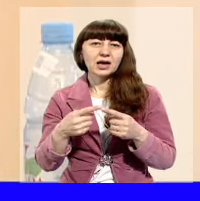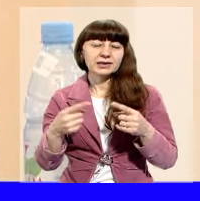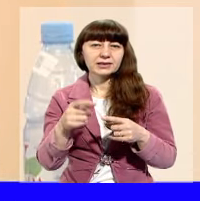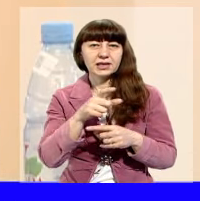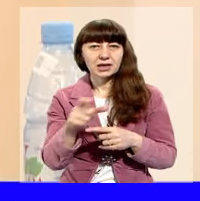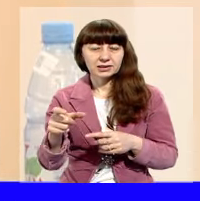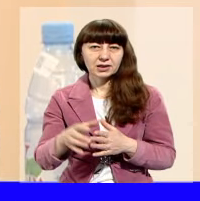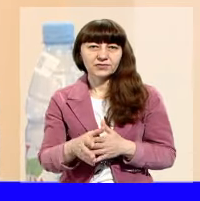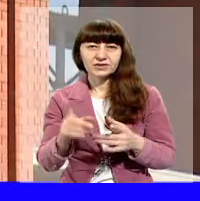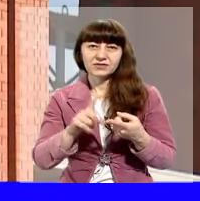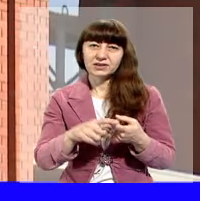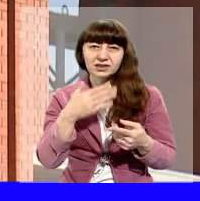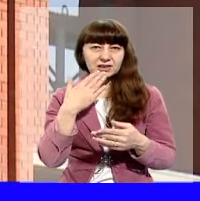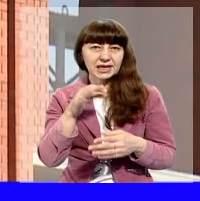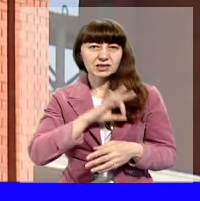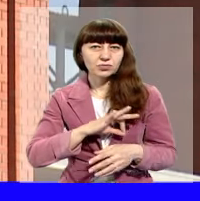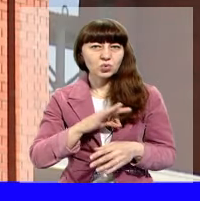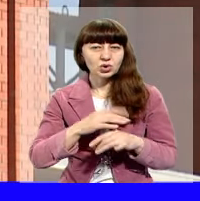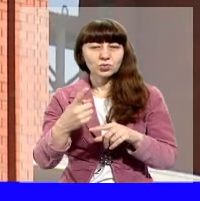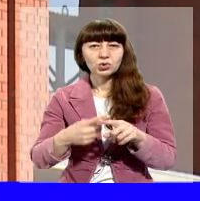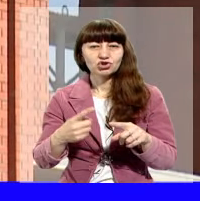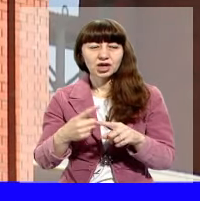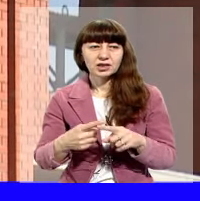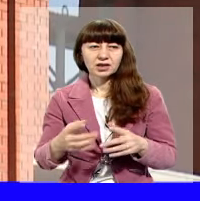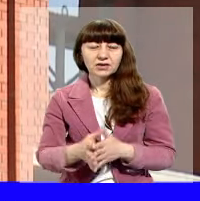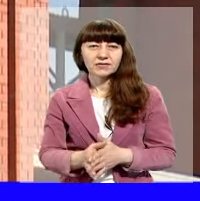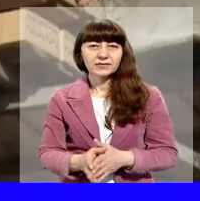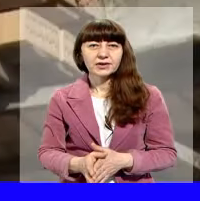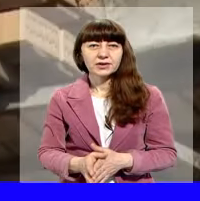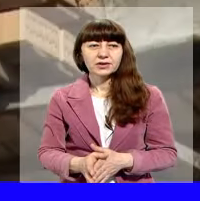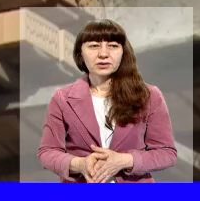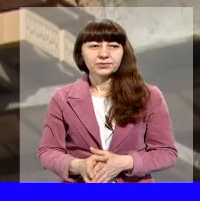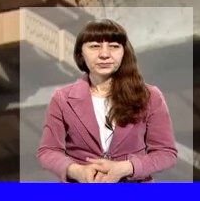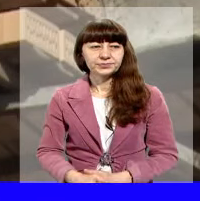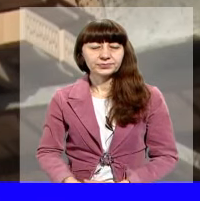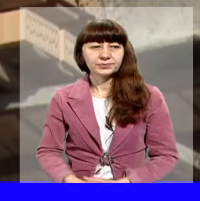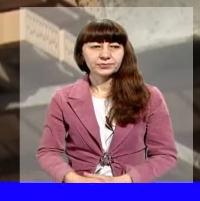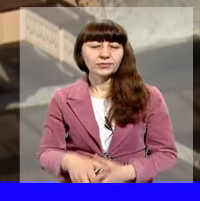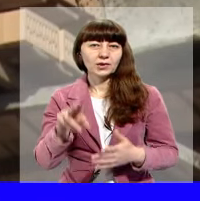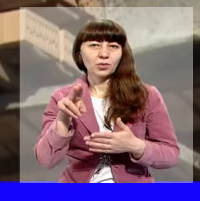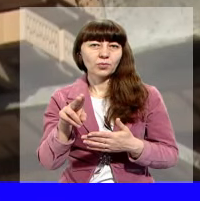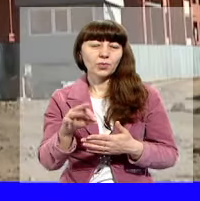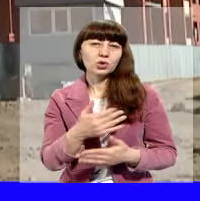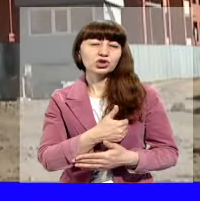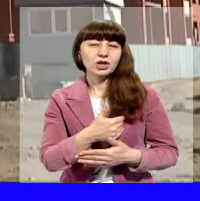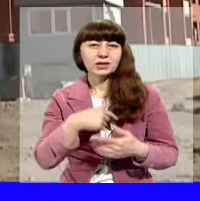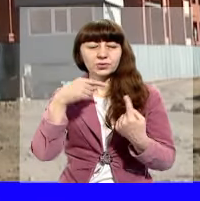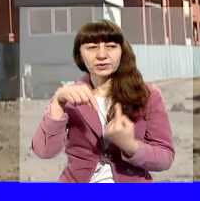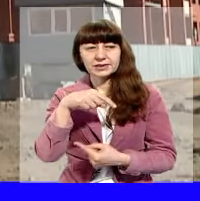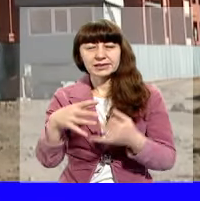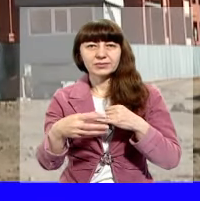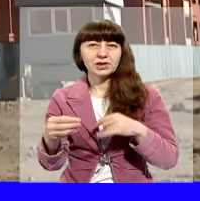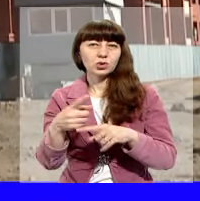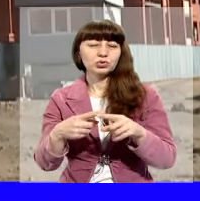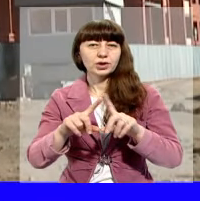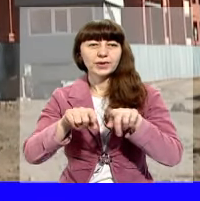азаматтарға ұсынуға болады. Сондай кәсіпкерлер өтініші бойынша жер учаскелері инвестициялық жобаларды жүзеге асыру шеңберінде беріледі. Былтыр